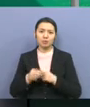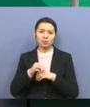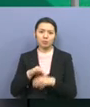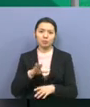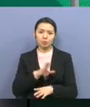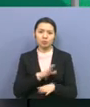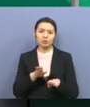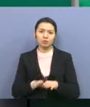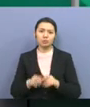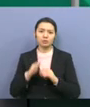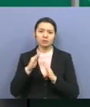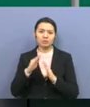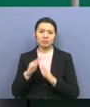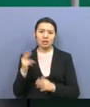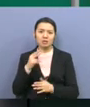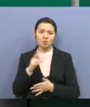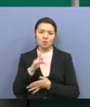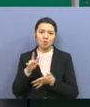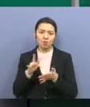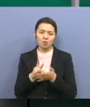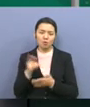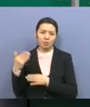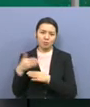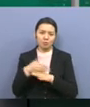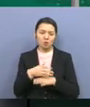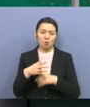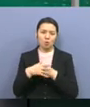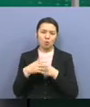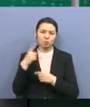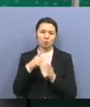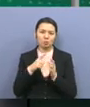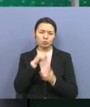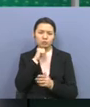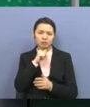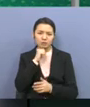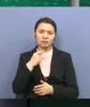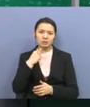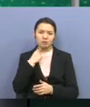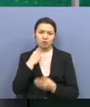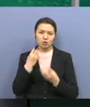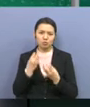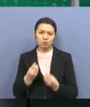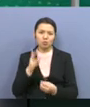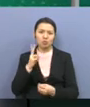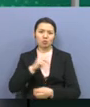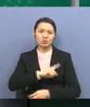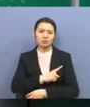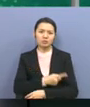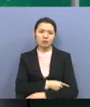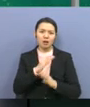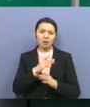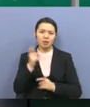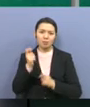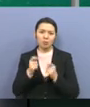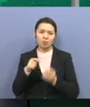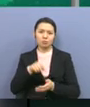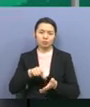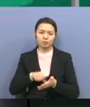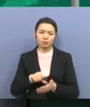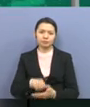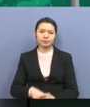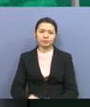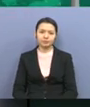Тартысты бәсекеге Нұрсұлтан, Арқалық қалаларынан Қостанай, Қызылорда мен Ақмола облыстарының кіл мықты каратешілері қатысты.